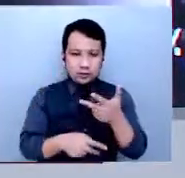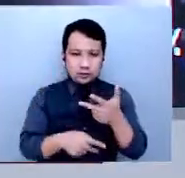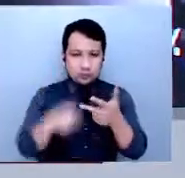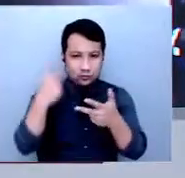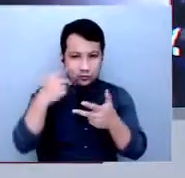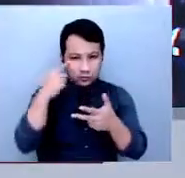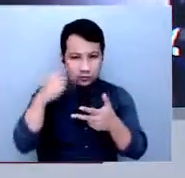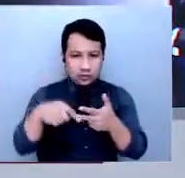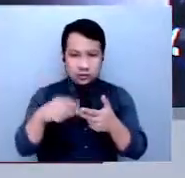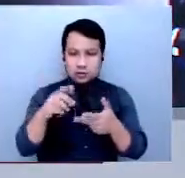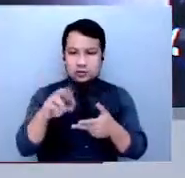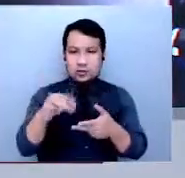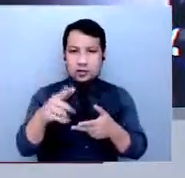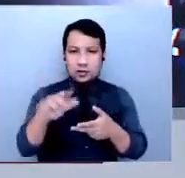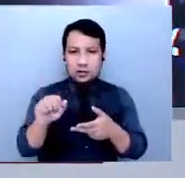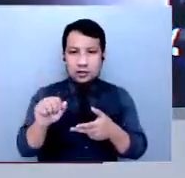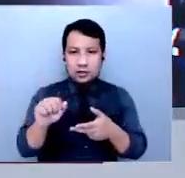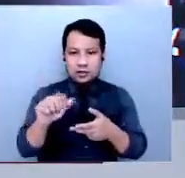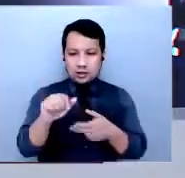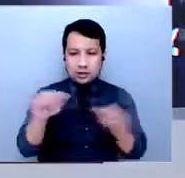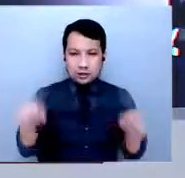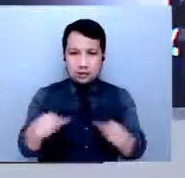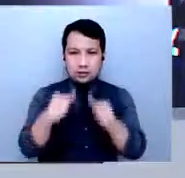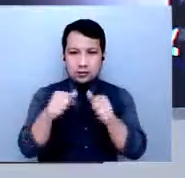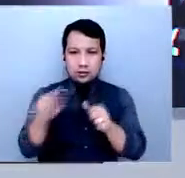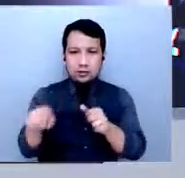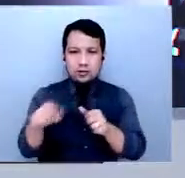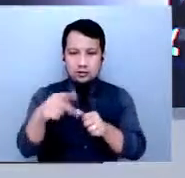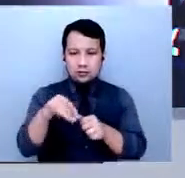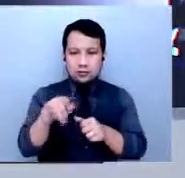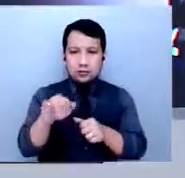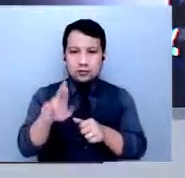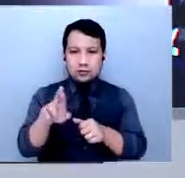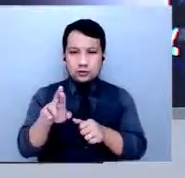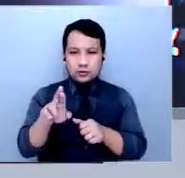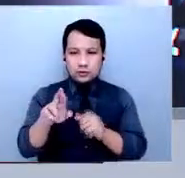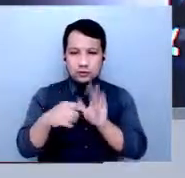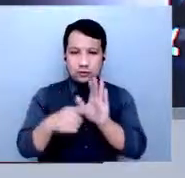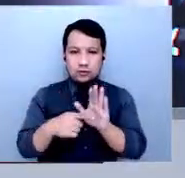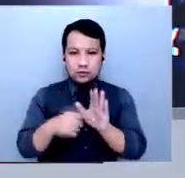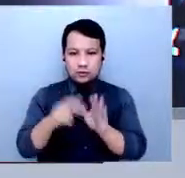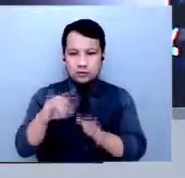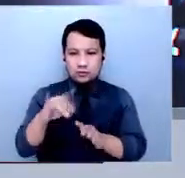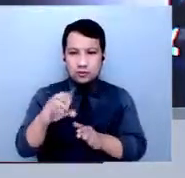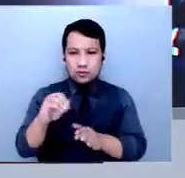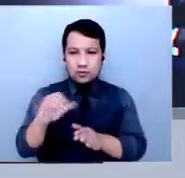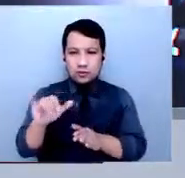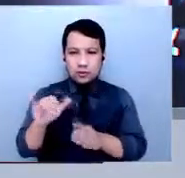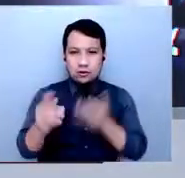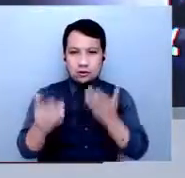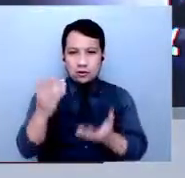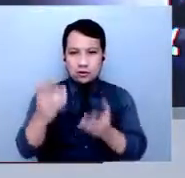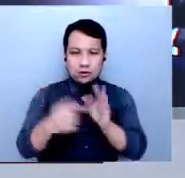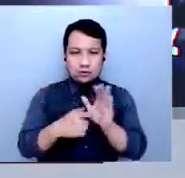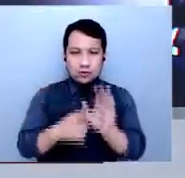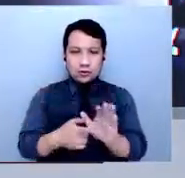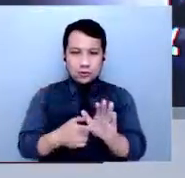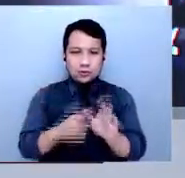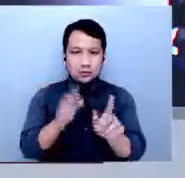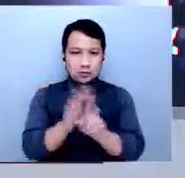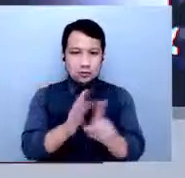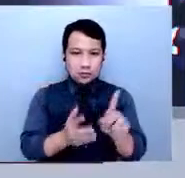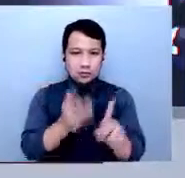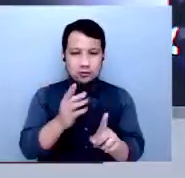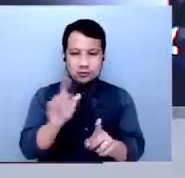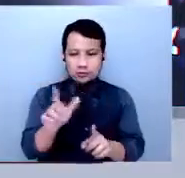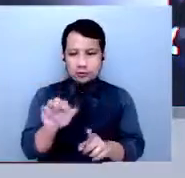Daraga, Albay. Suspect sa krimen si Peter Advincolao alias Bicoy na nakilala sa isang viral video noong